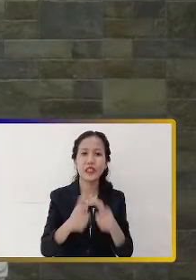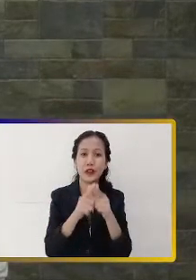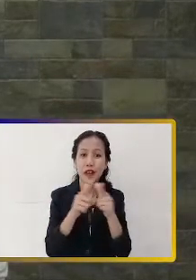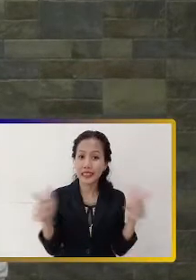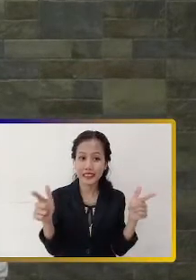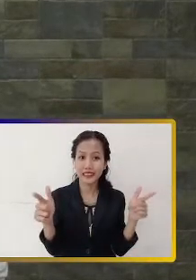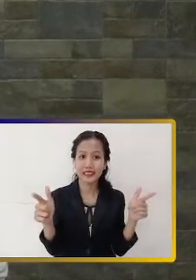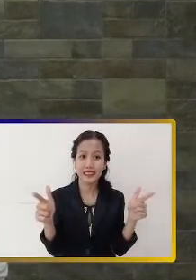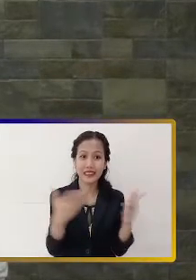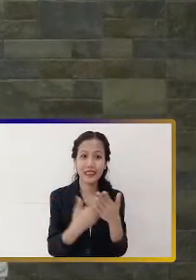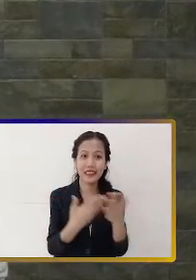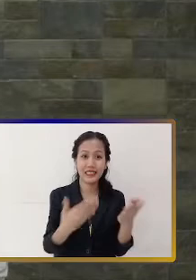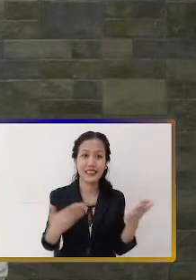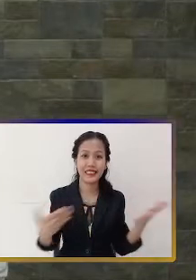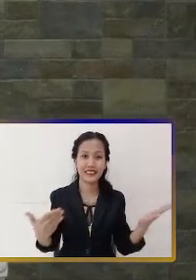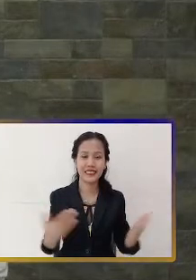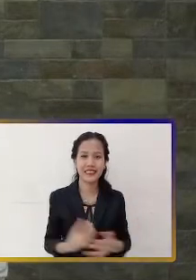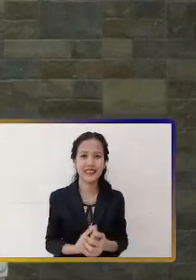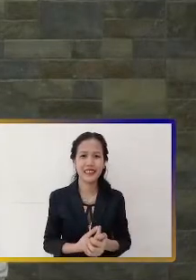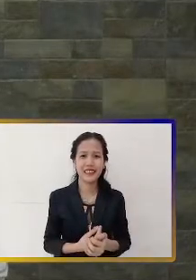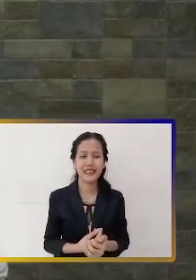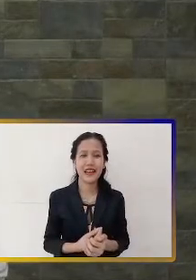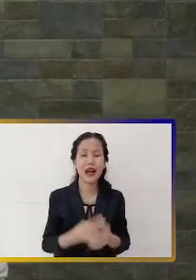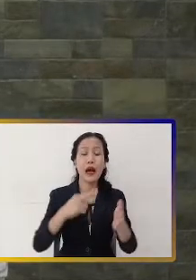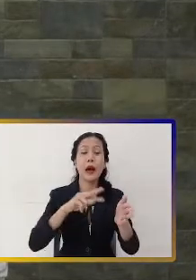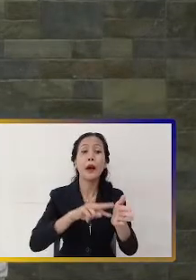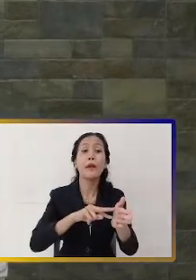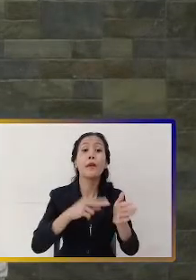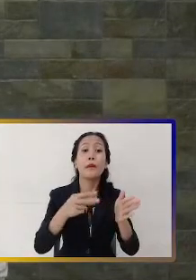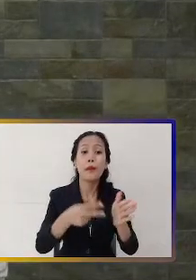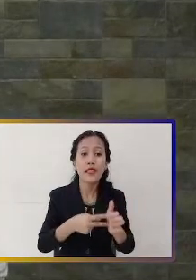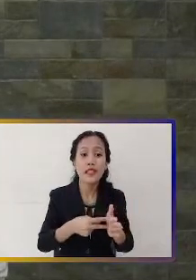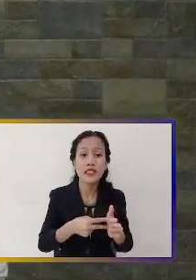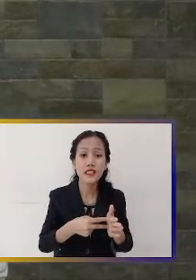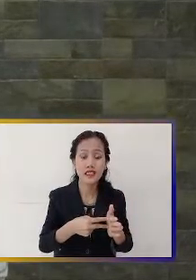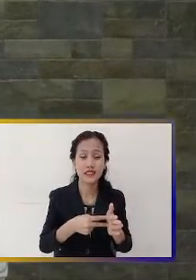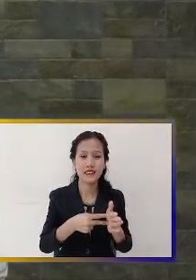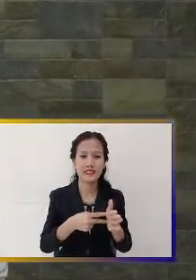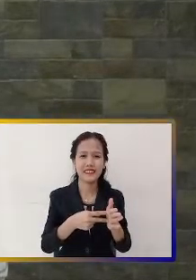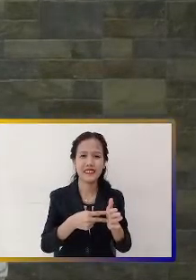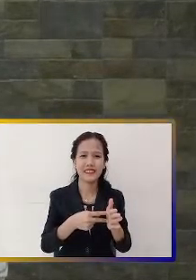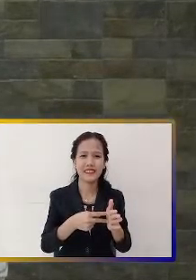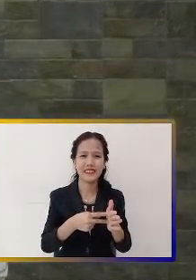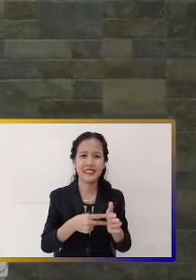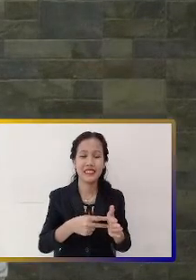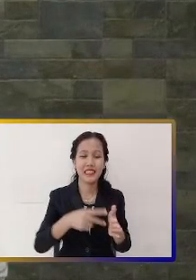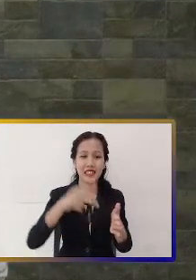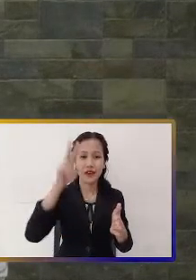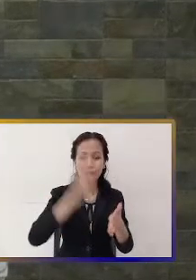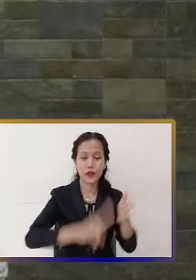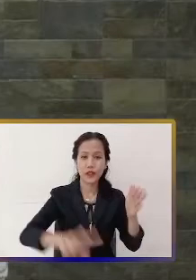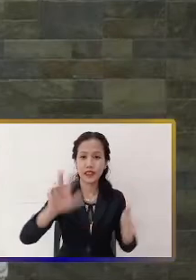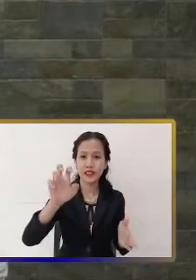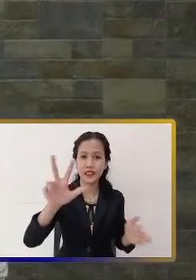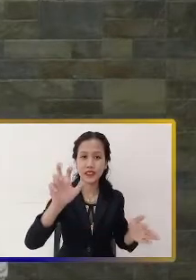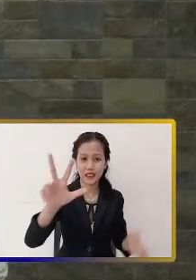Freebies. Ibig sabihin, bibigyan kita. Look in verse number 13, mga kapatid.